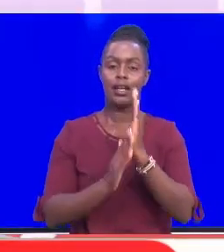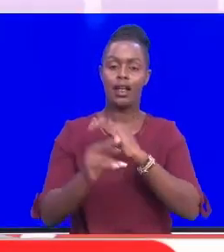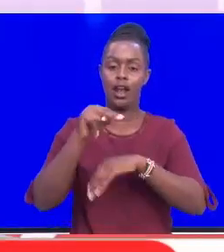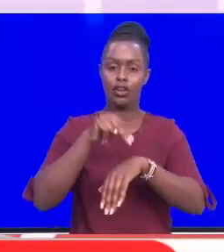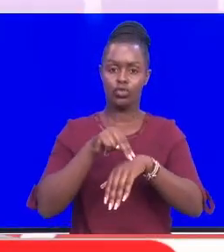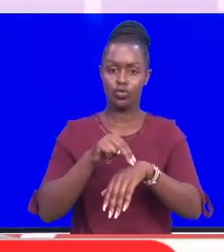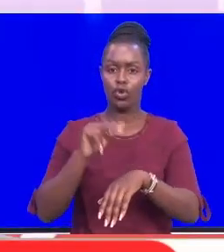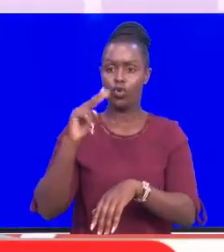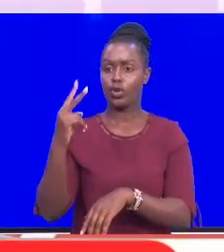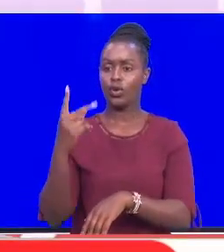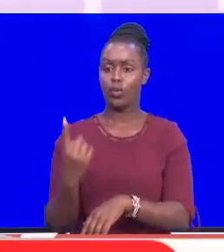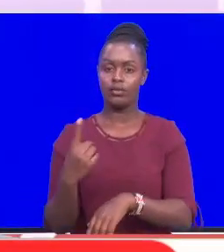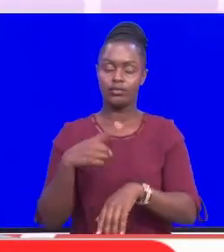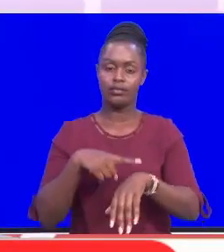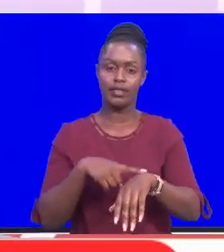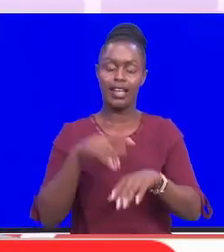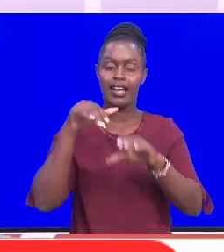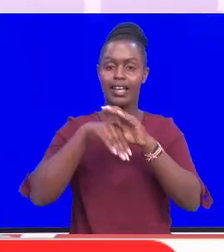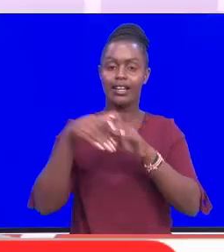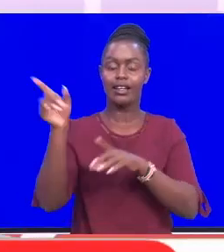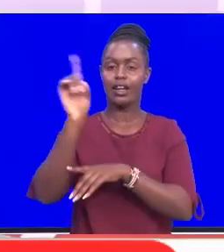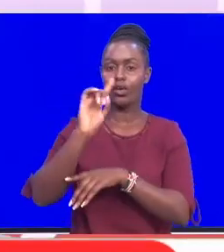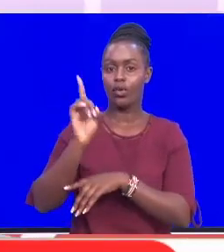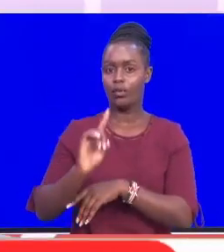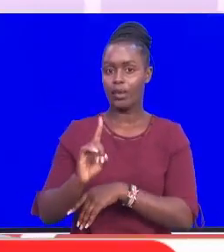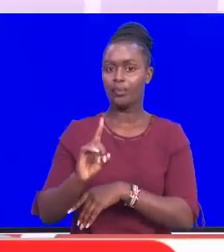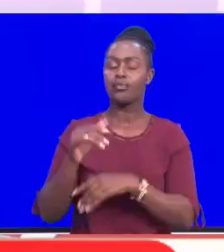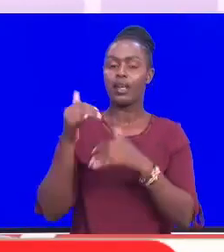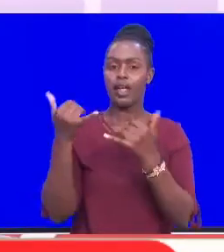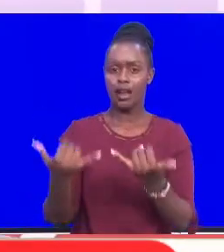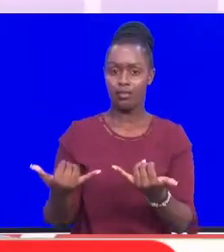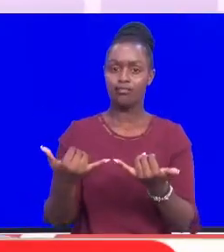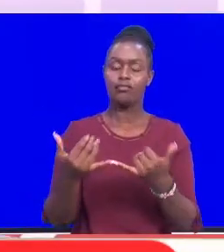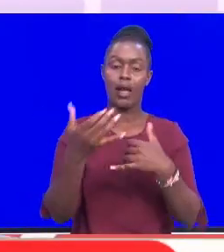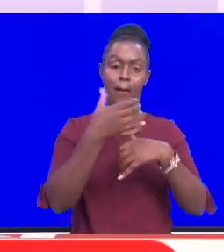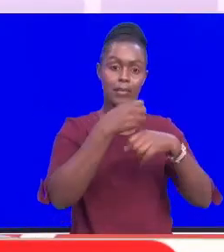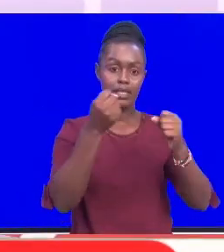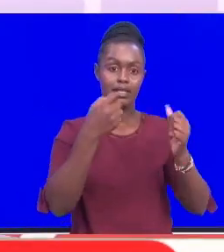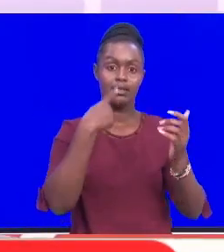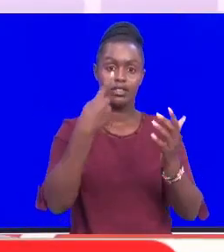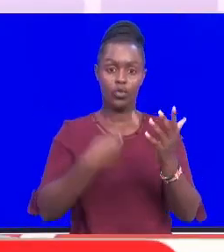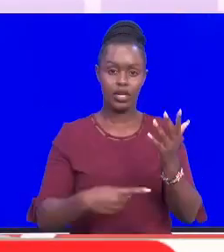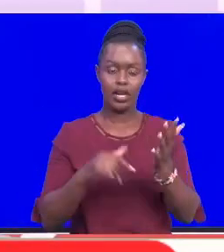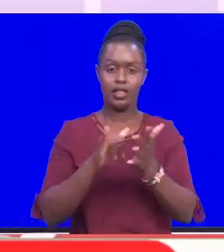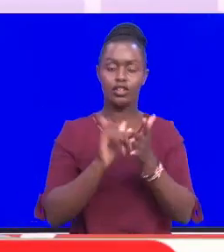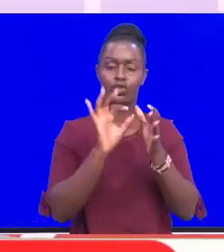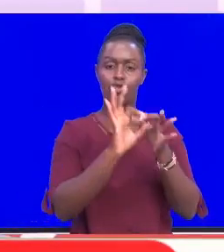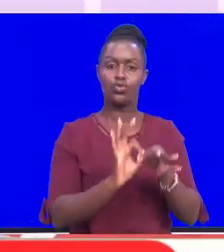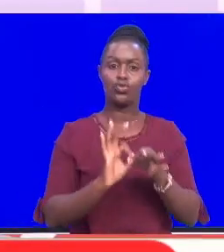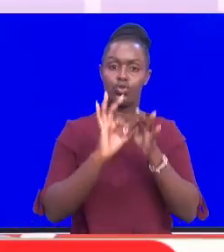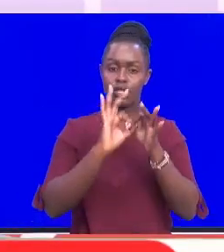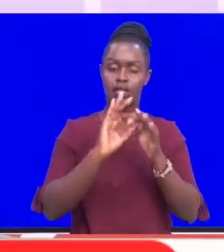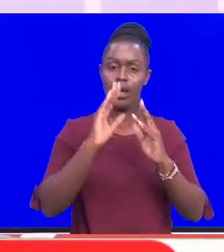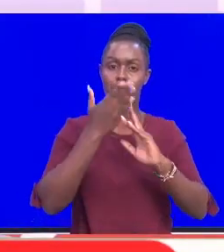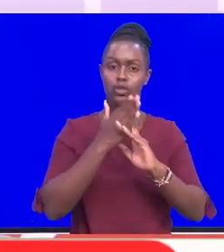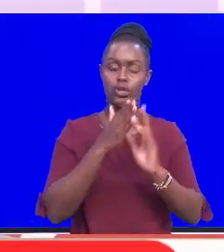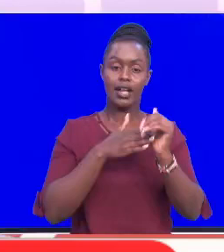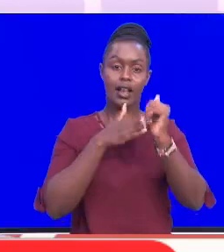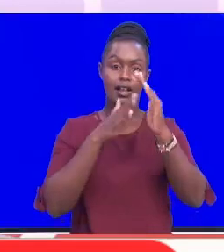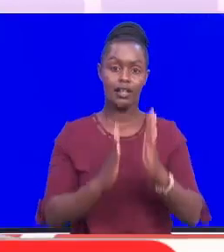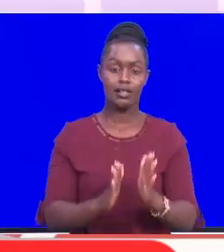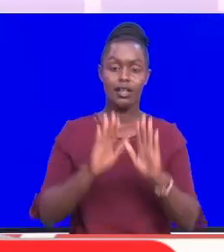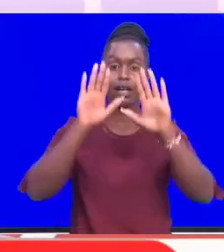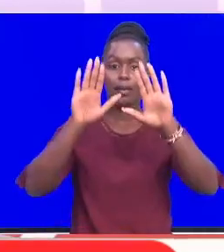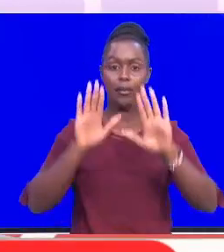ya 21 hapa jijini Nairobi. Kiongozi wa taifa amesisitiza kuwa umoja kati ya viongozi ni muhimu